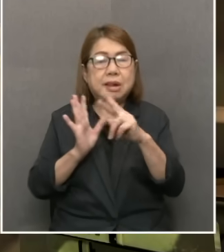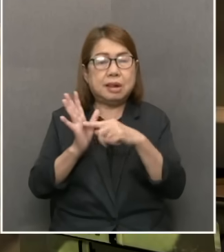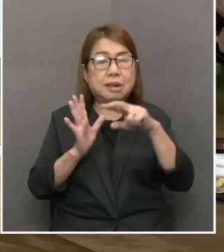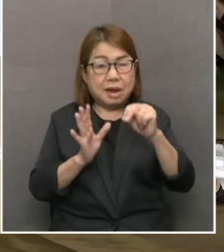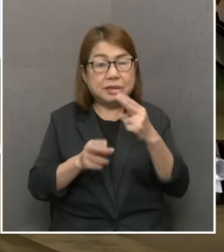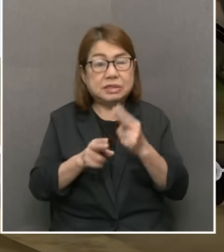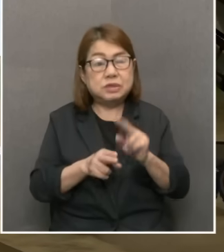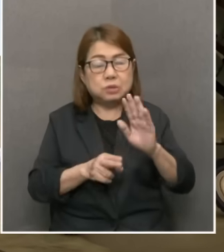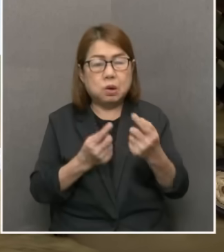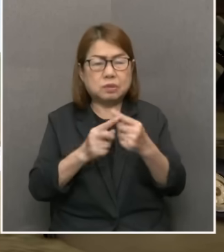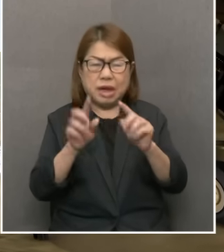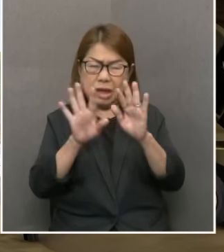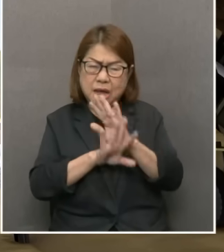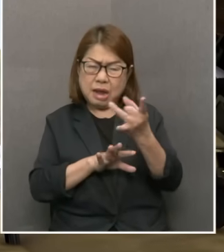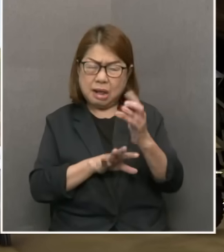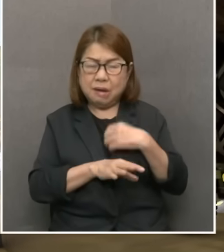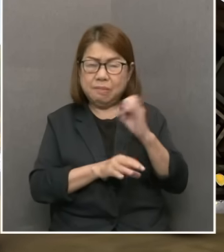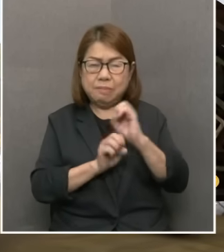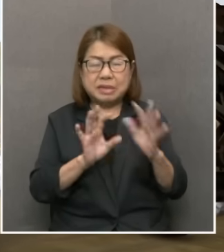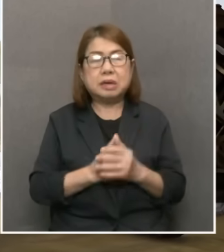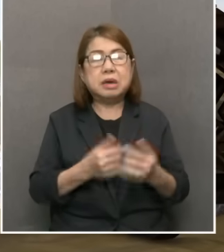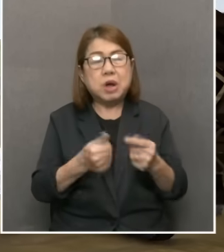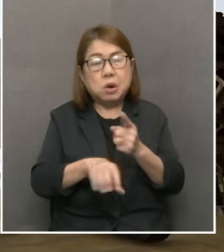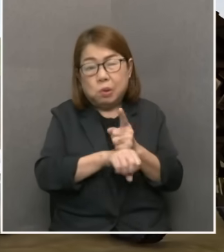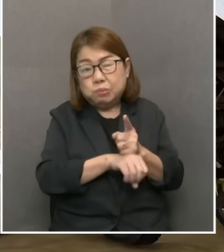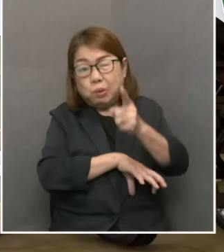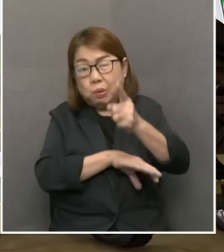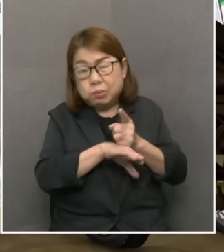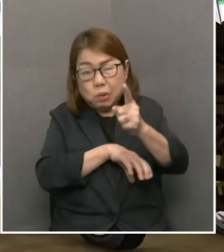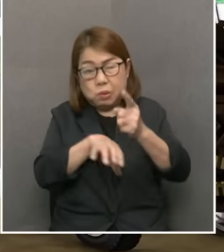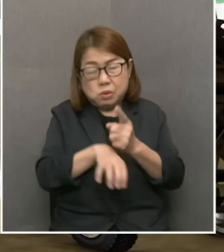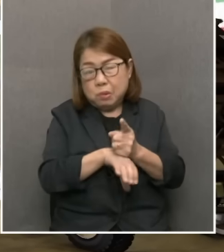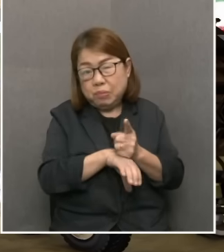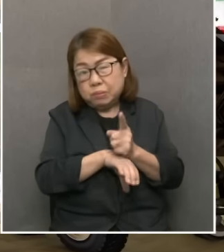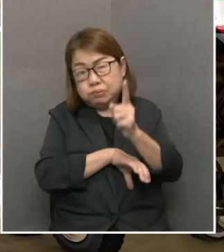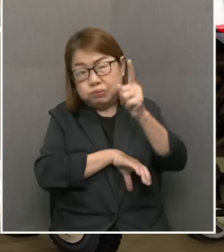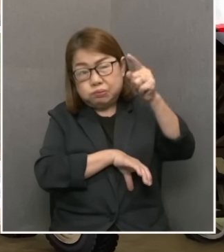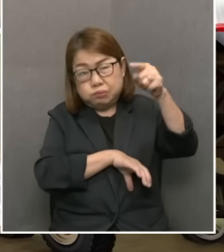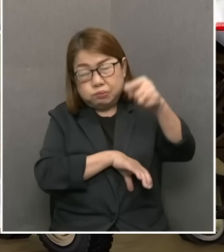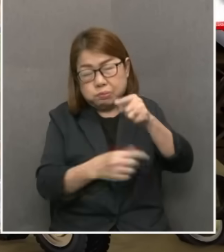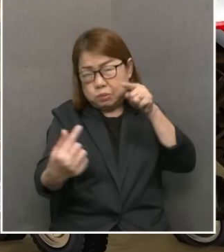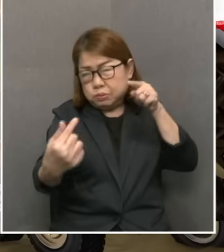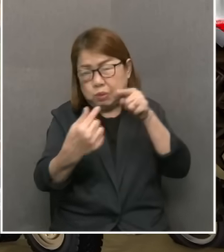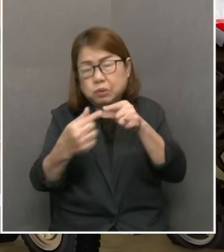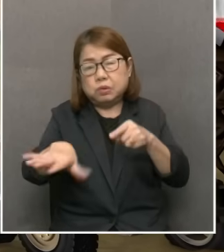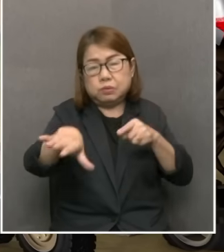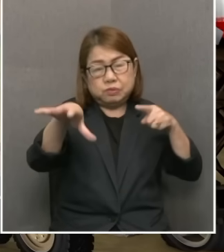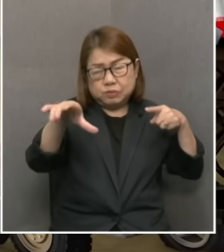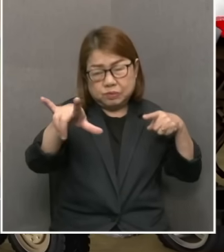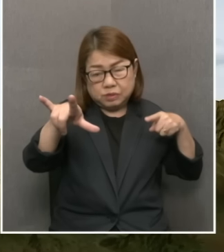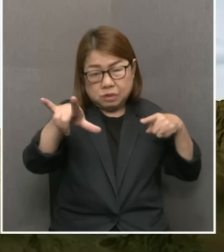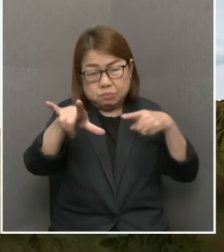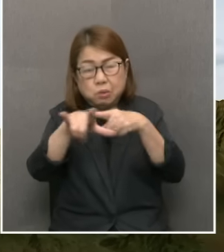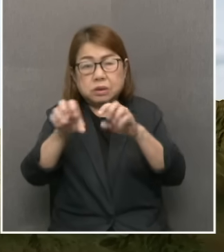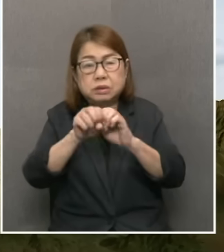นะคะแต่ว่าทราบกันดีว่าเป็นระบบขีปนาวุธภาคพื้นสู่อากาศแบบพิสัยไกลค่ะสามารถบรรจุขี